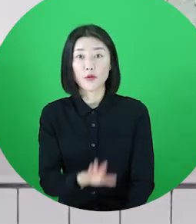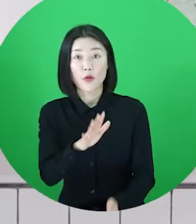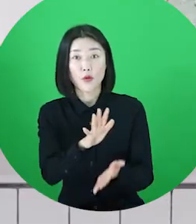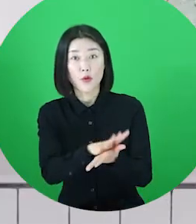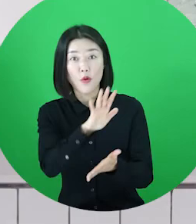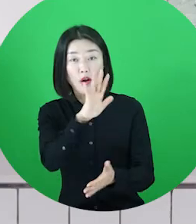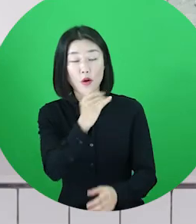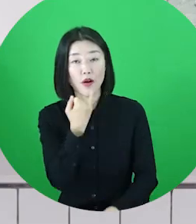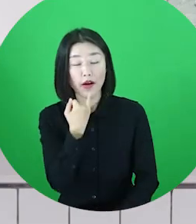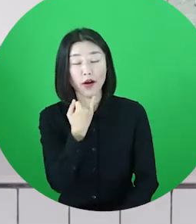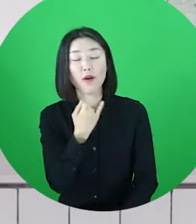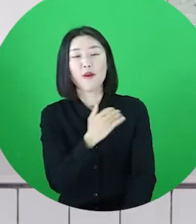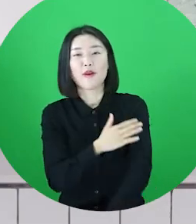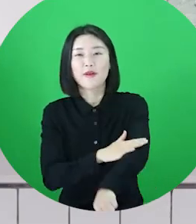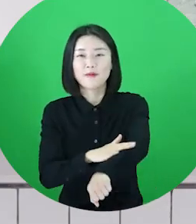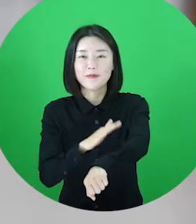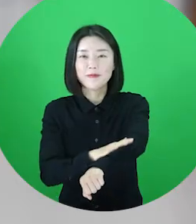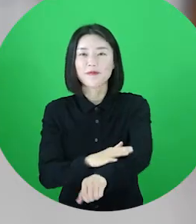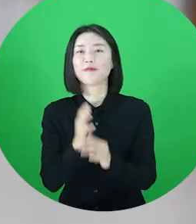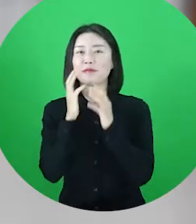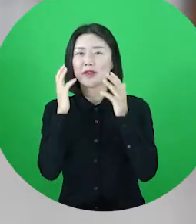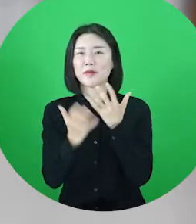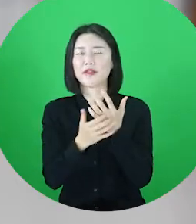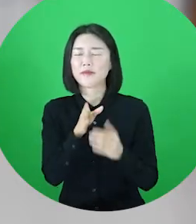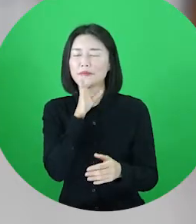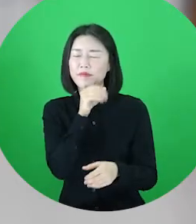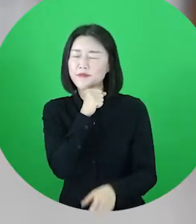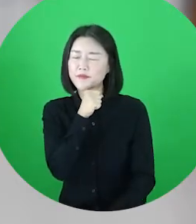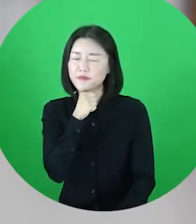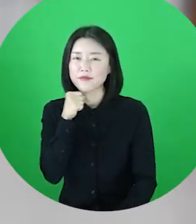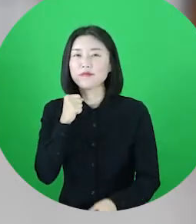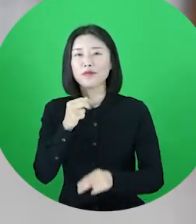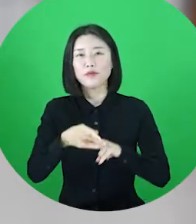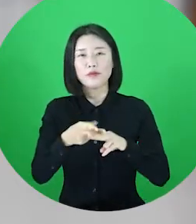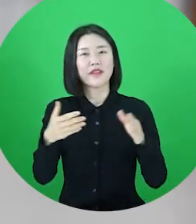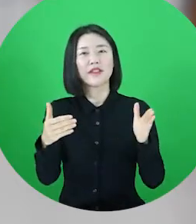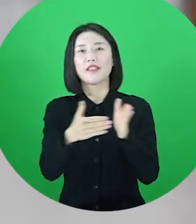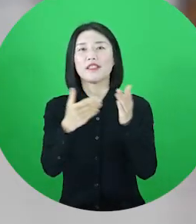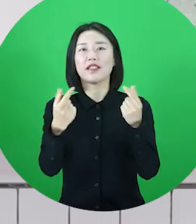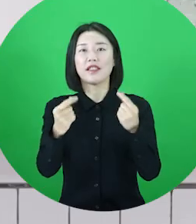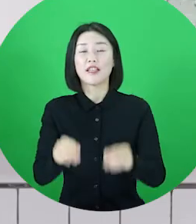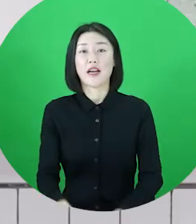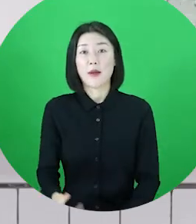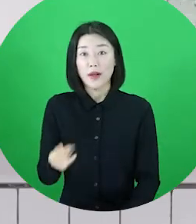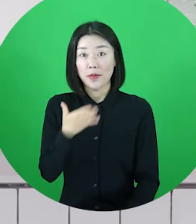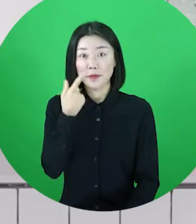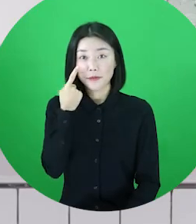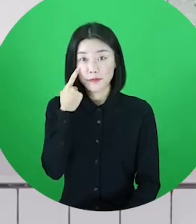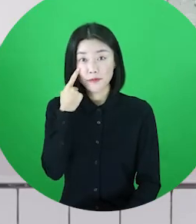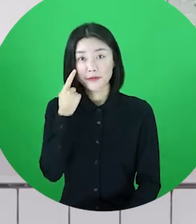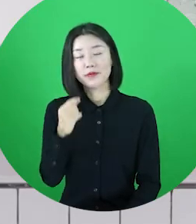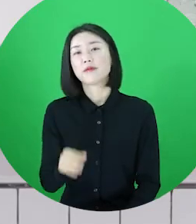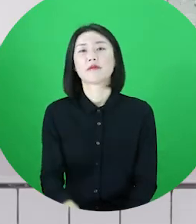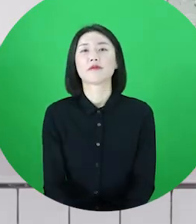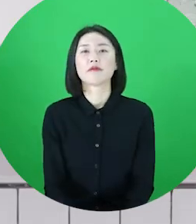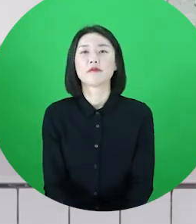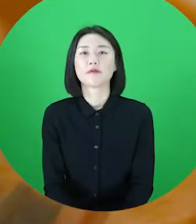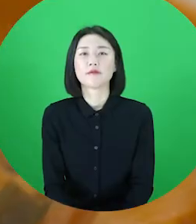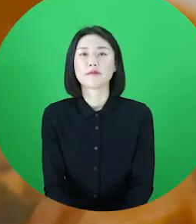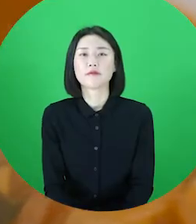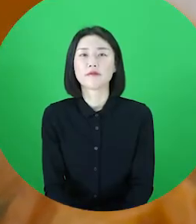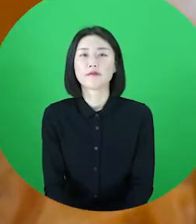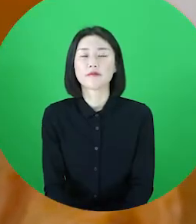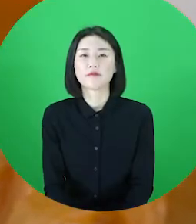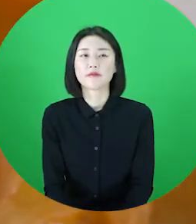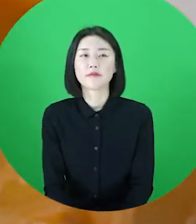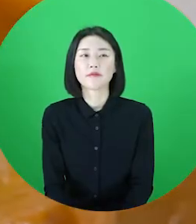네, 뜨거운데도 아주 잘했어요. 김치찌개가 정말 맛있게 만들어진 것 같아요. 어서 먹어볼까요? 네.